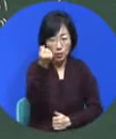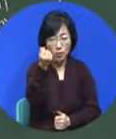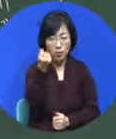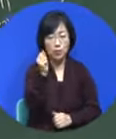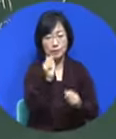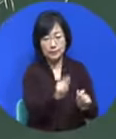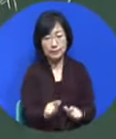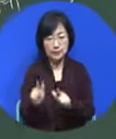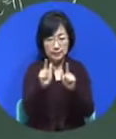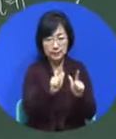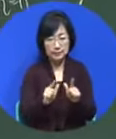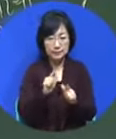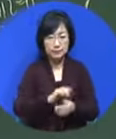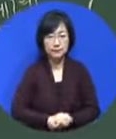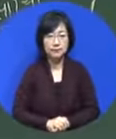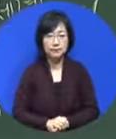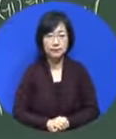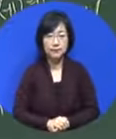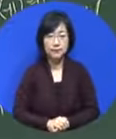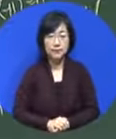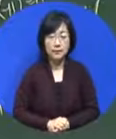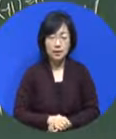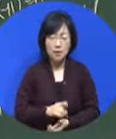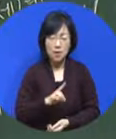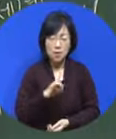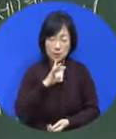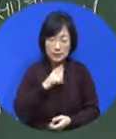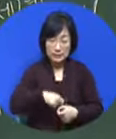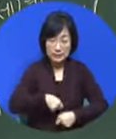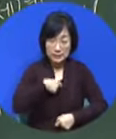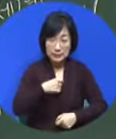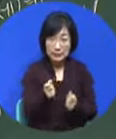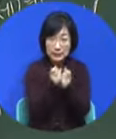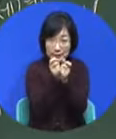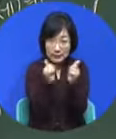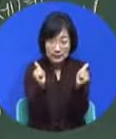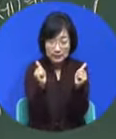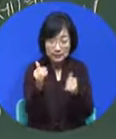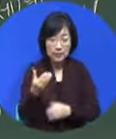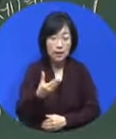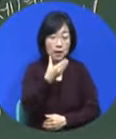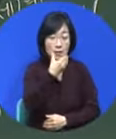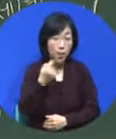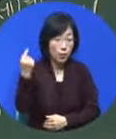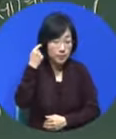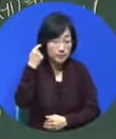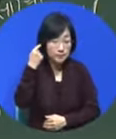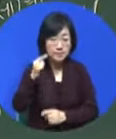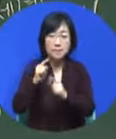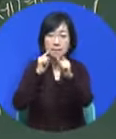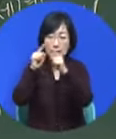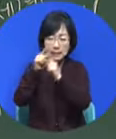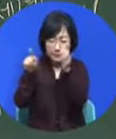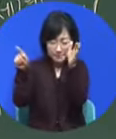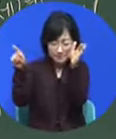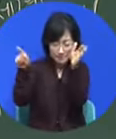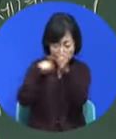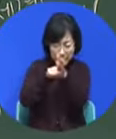리라 직 의는 복음의 말씀을 믿는 믿음으로 말미암아 하게 될